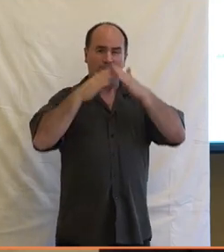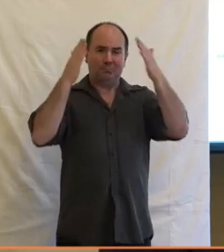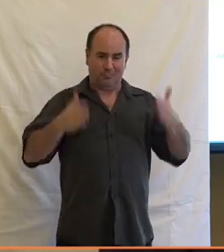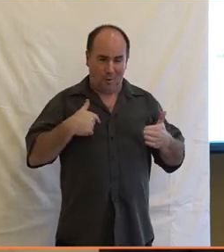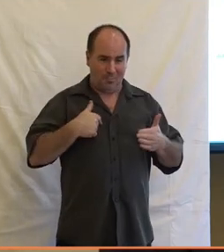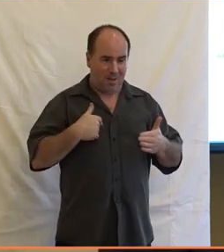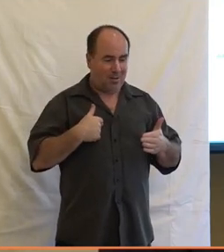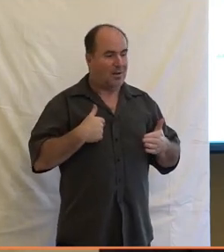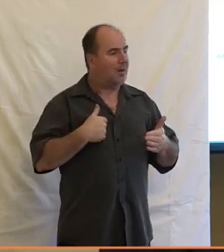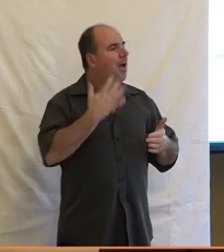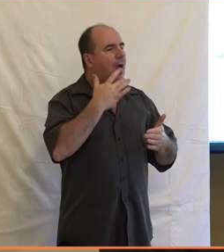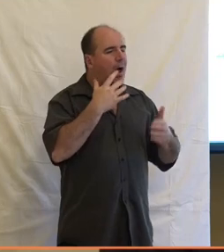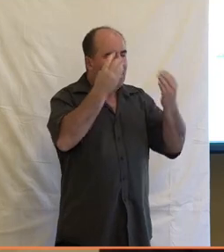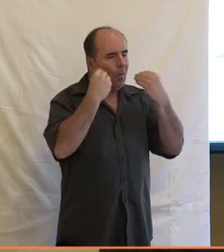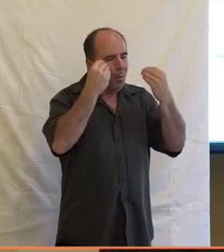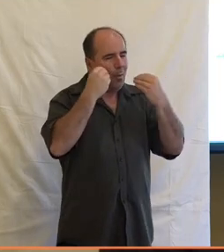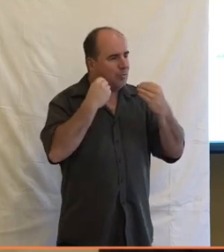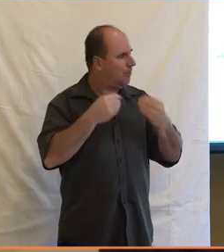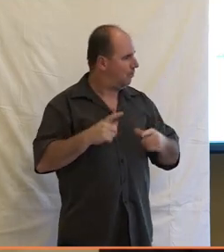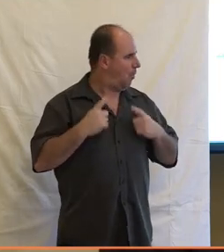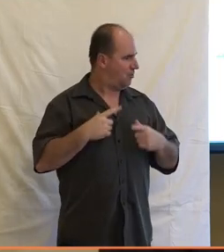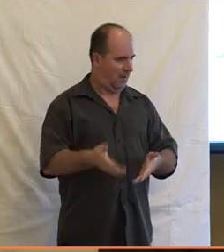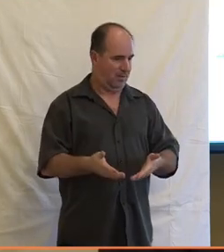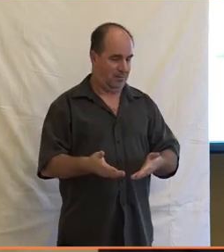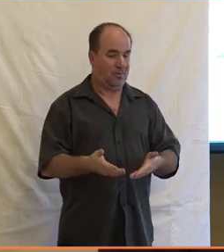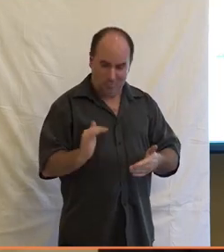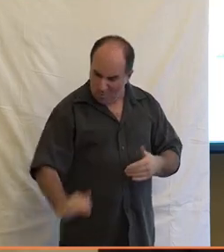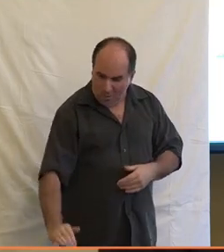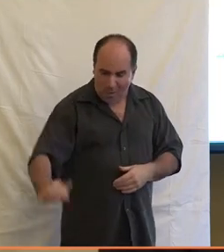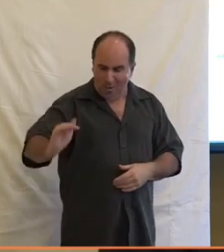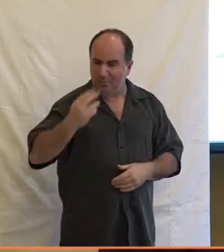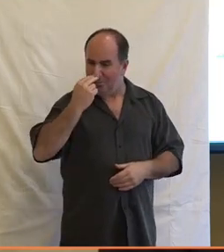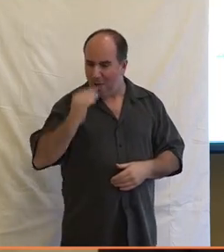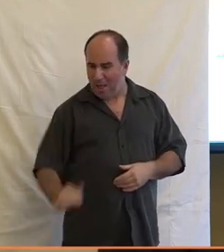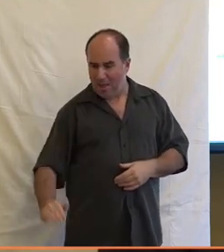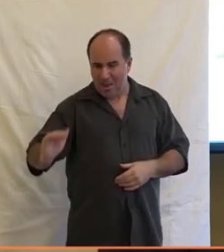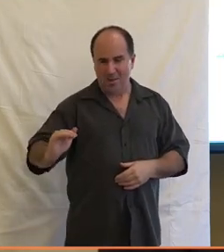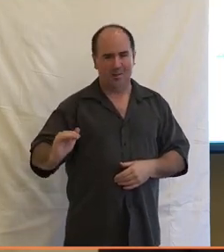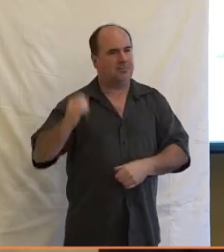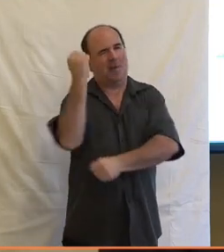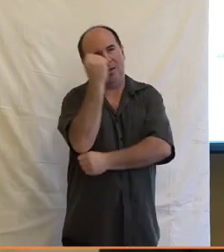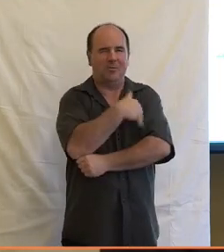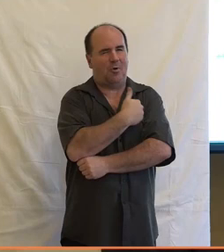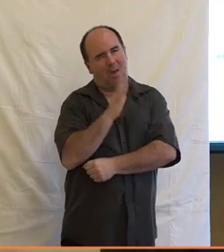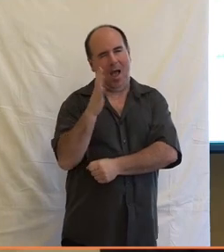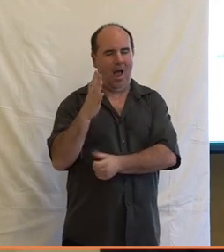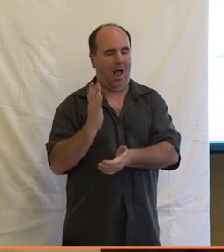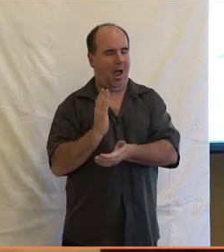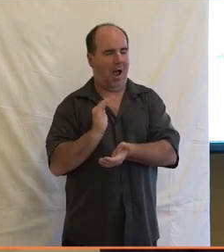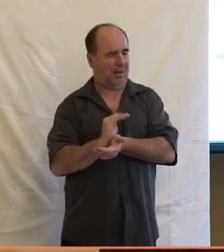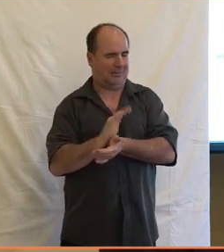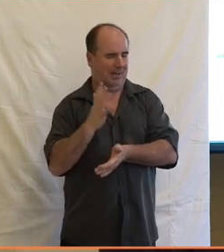už, řekněme, možná žáci základních škol, ještě asi ne, ale už třeba ti